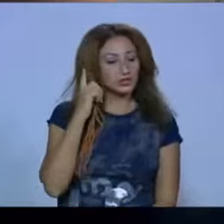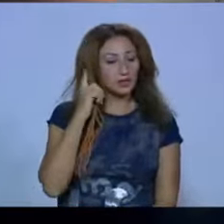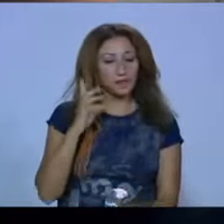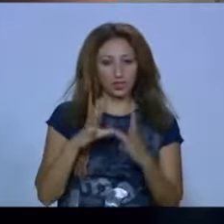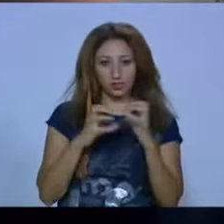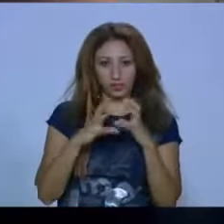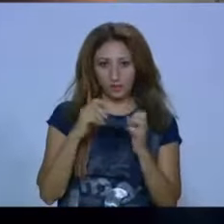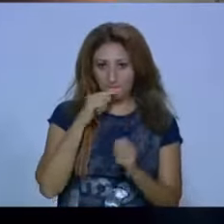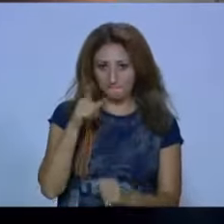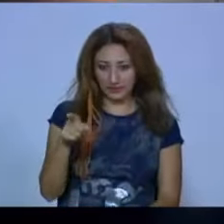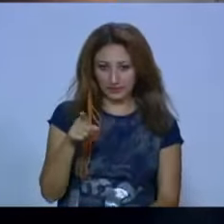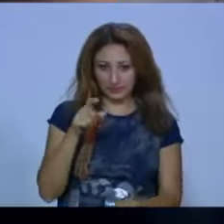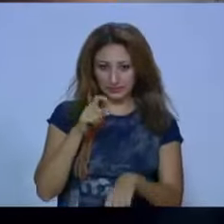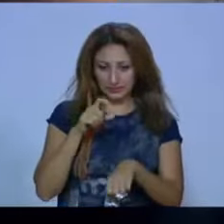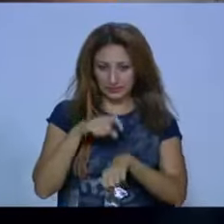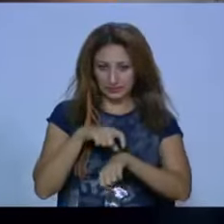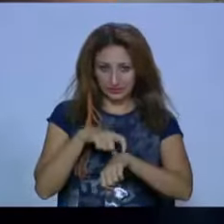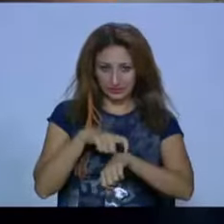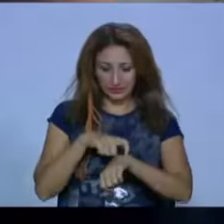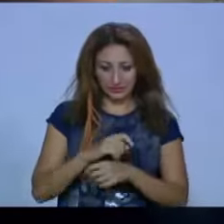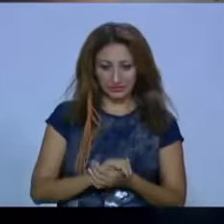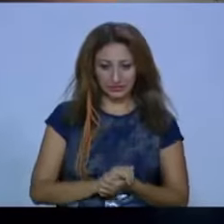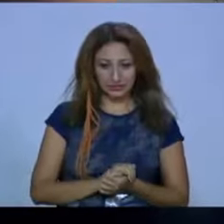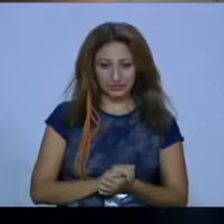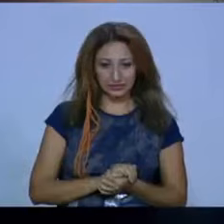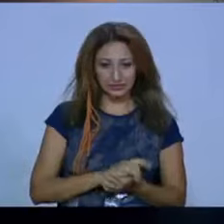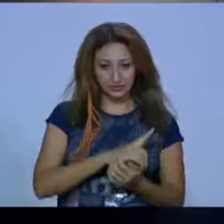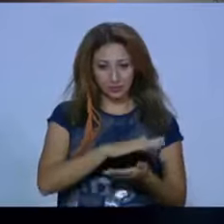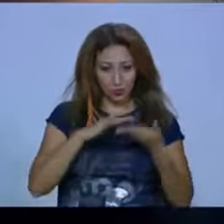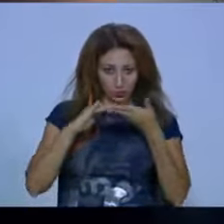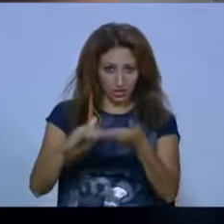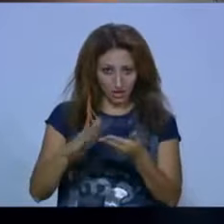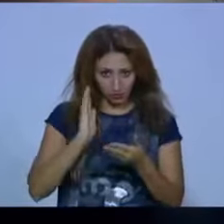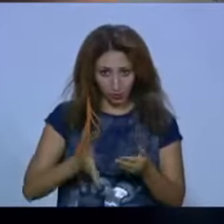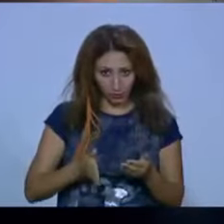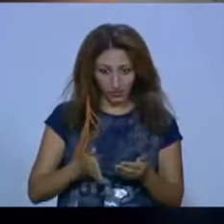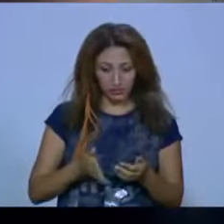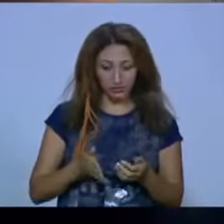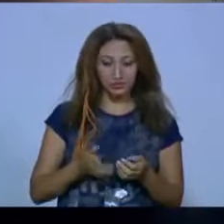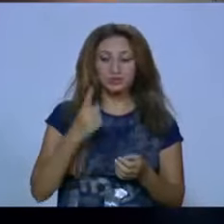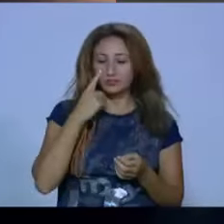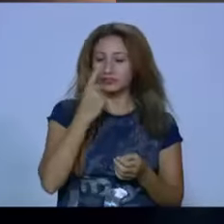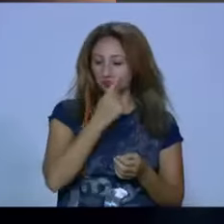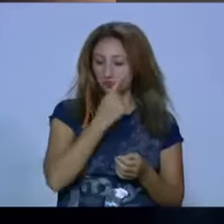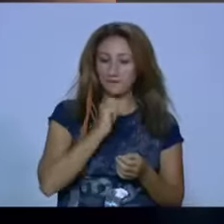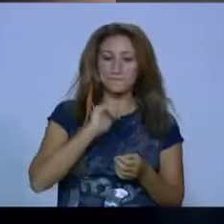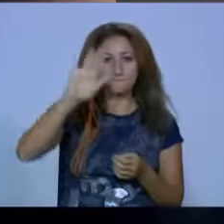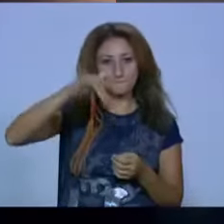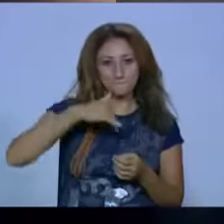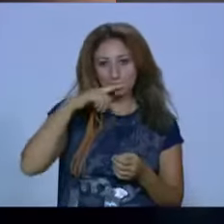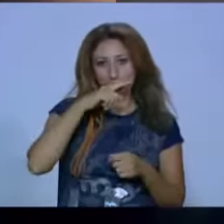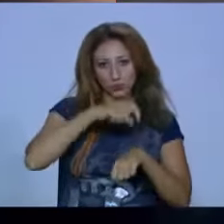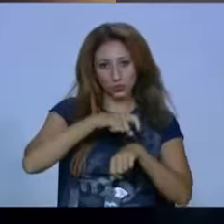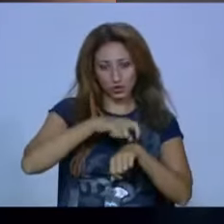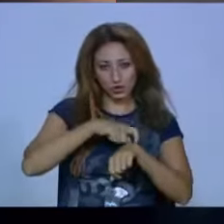حاله جمانه، وهل يا ترى في حاجه ممكن تقدمها لها ان شاء الله؟ باذن الله احنا ان شاء الله هنستضيف جمانه عندنا في